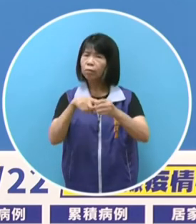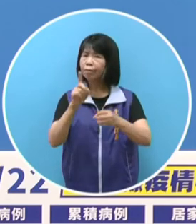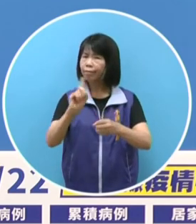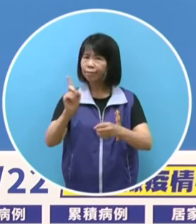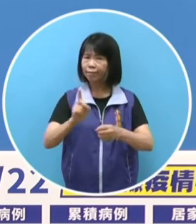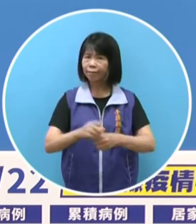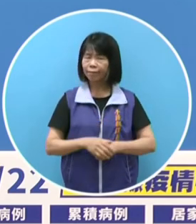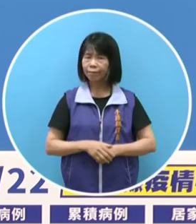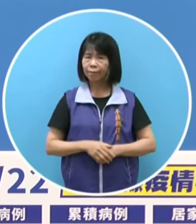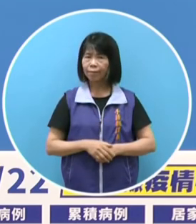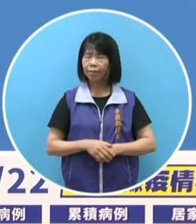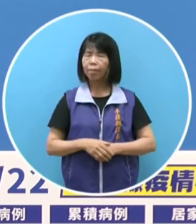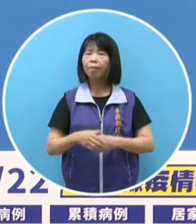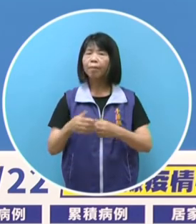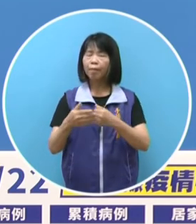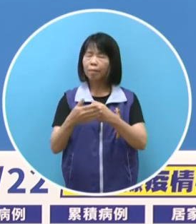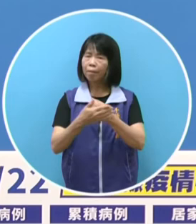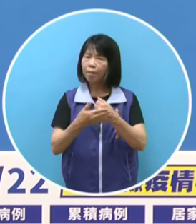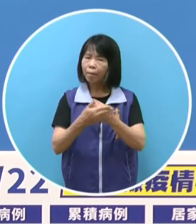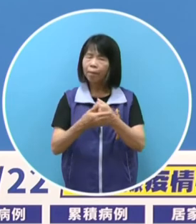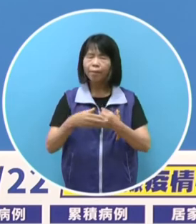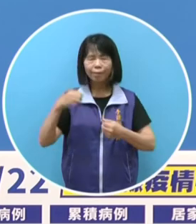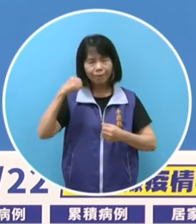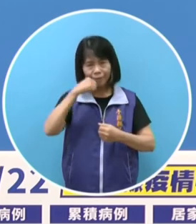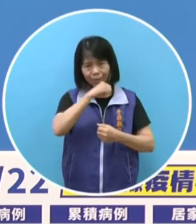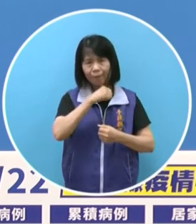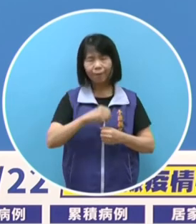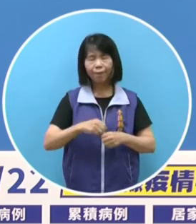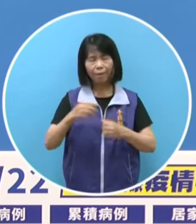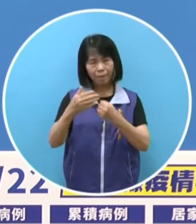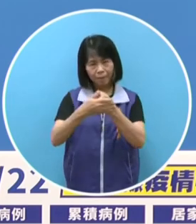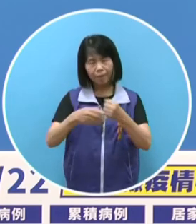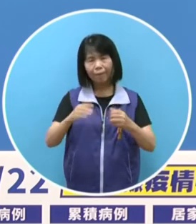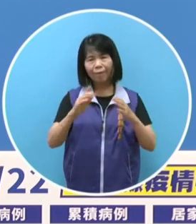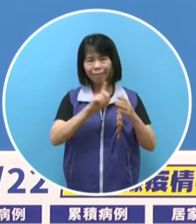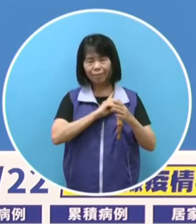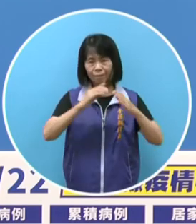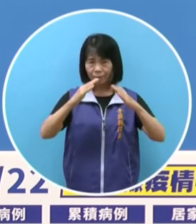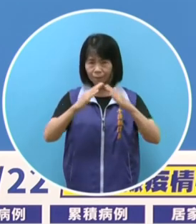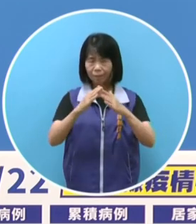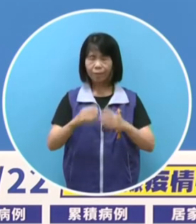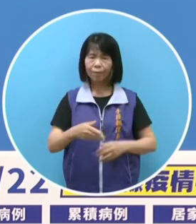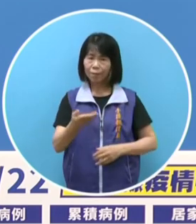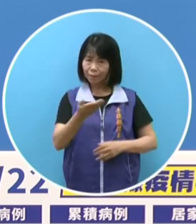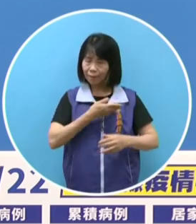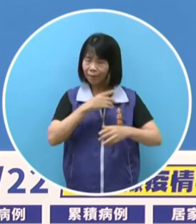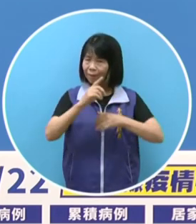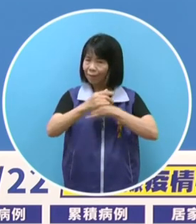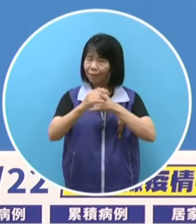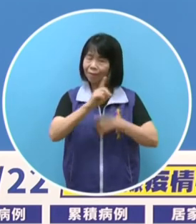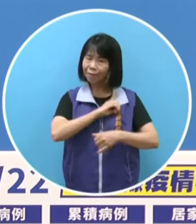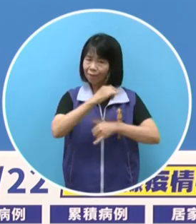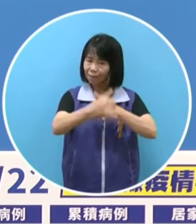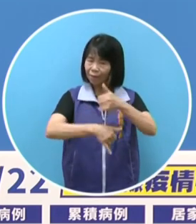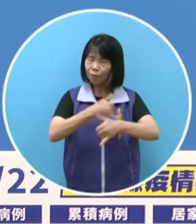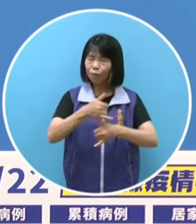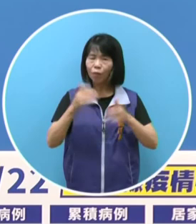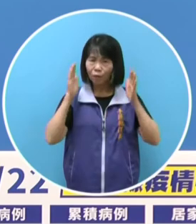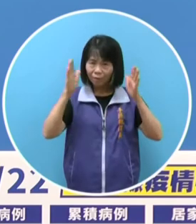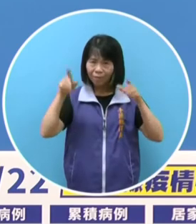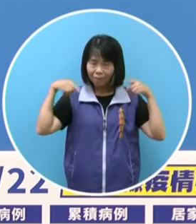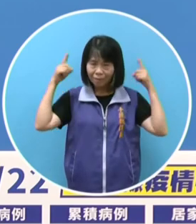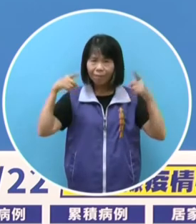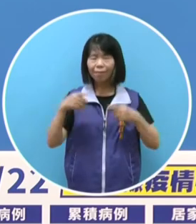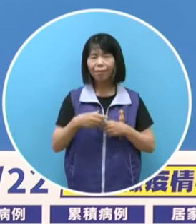么？为的是守家园护台湾，为的是让我们的生活早日步入正轨，为的